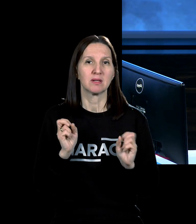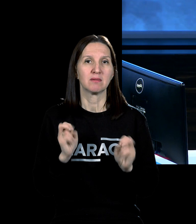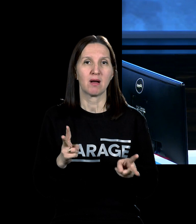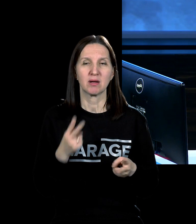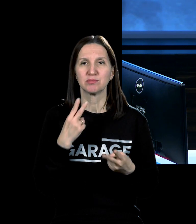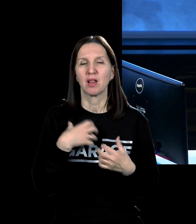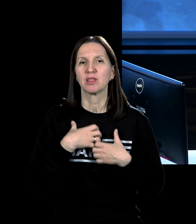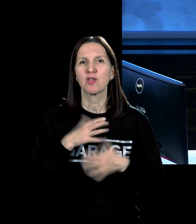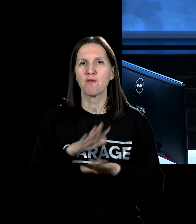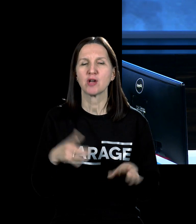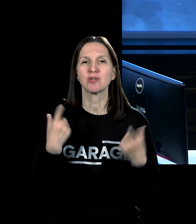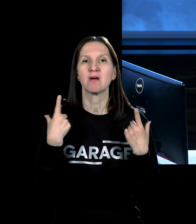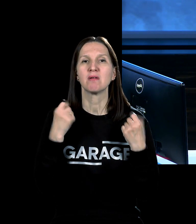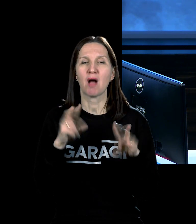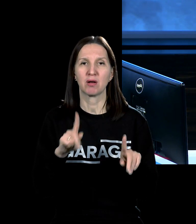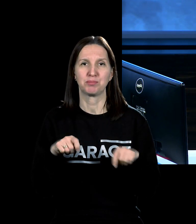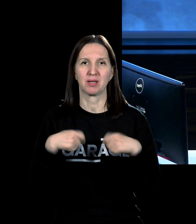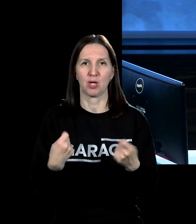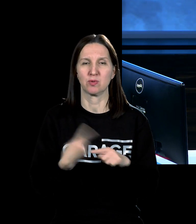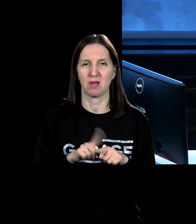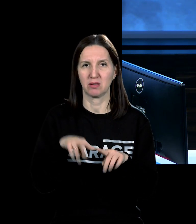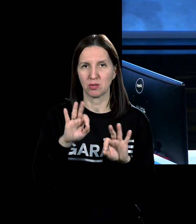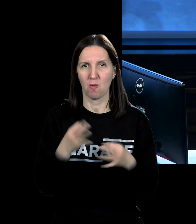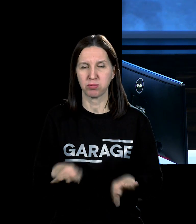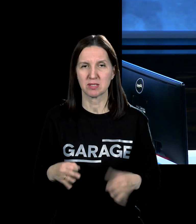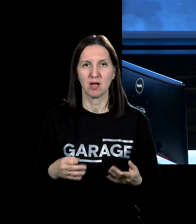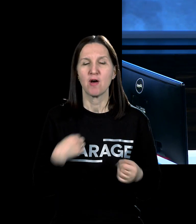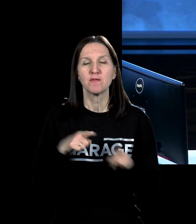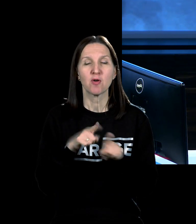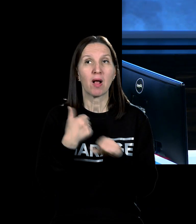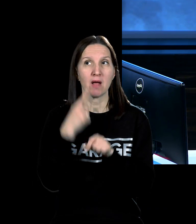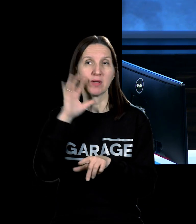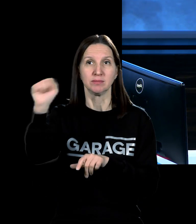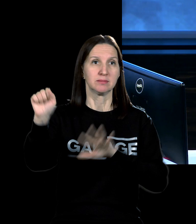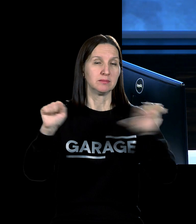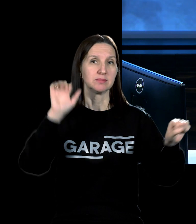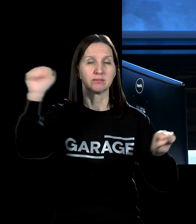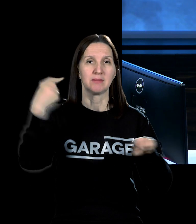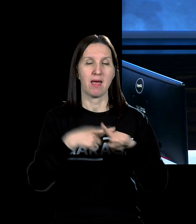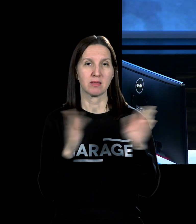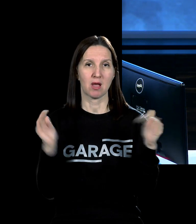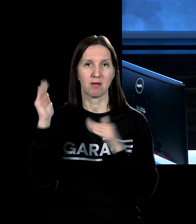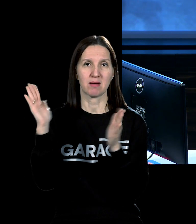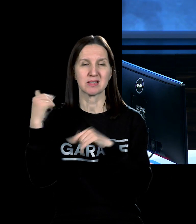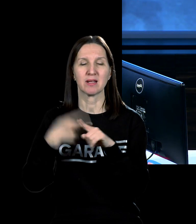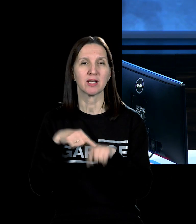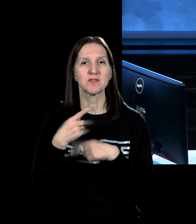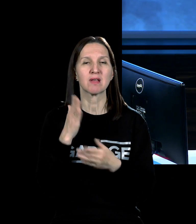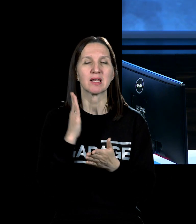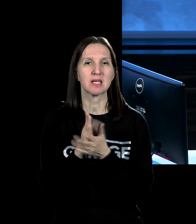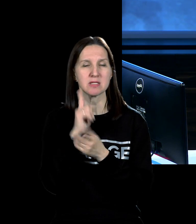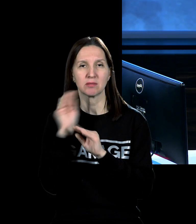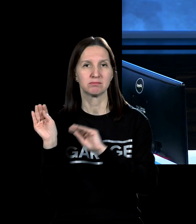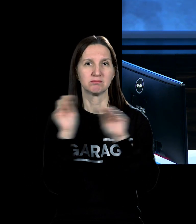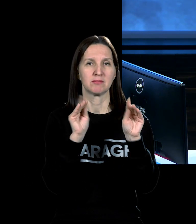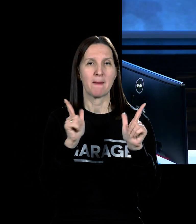возвращается в виде образа, который неважно на каком носителе, который неважно каким образом выхвачен из этого потока, и это